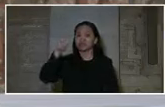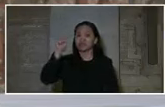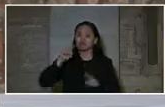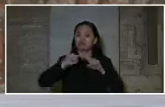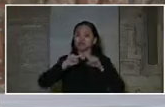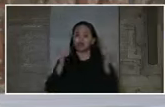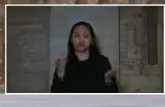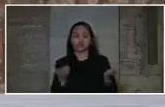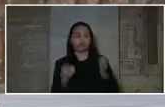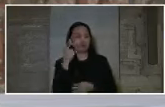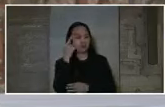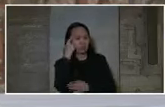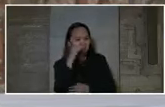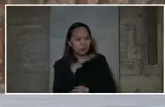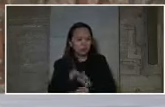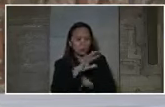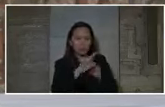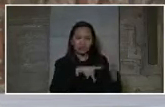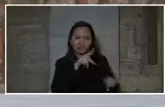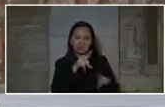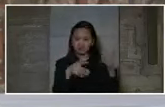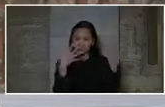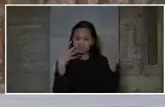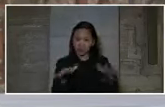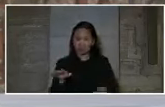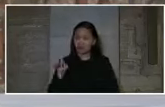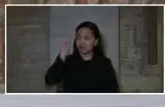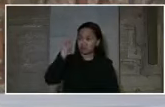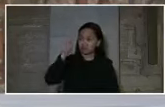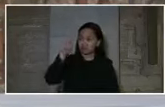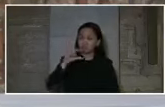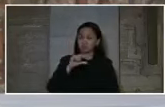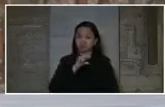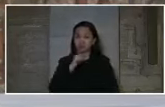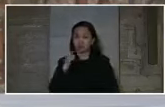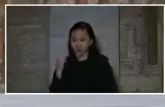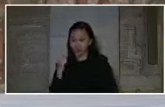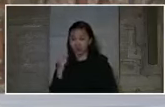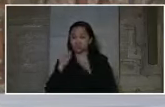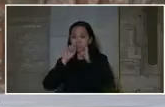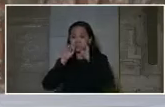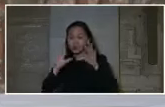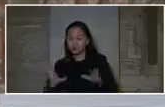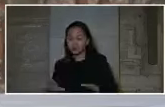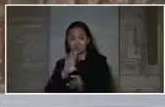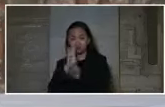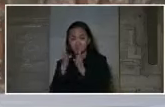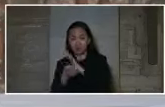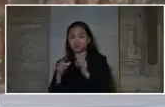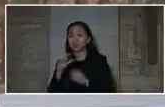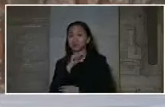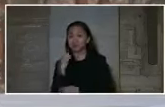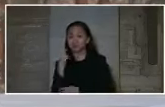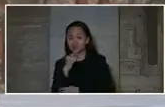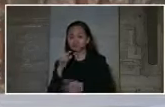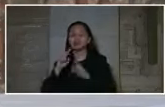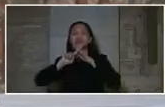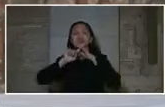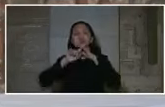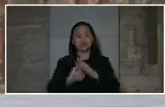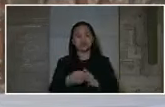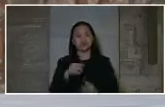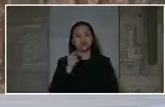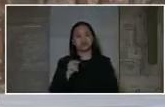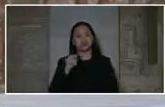Akala ba ninyo natapos yung oo ng pari nung araw na siya maging pari? Hindi. Simula lang yon. Kinakailangang